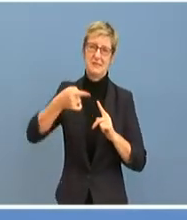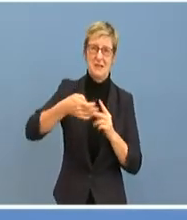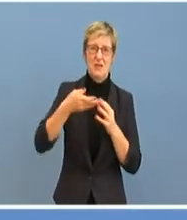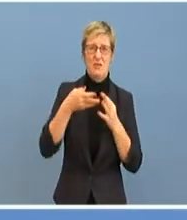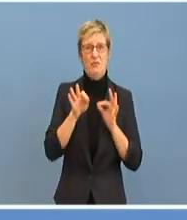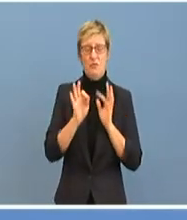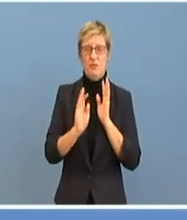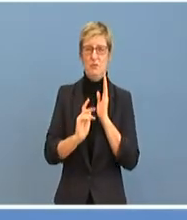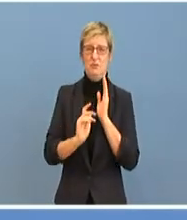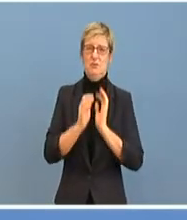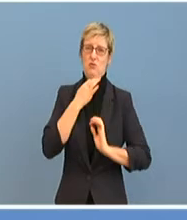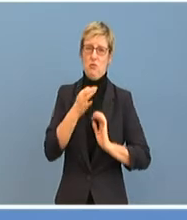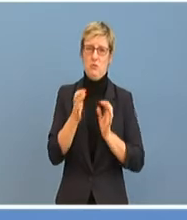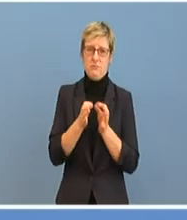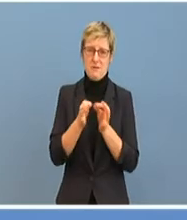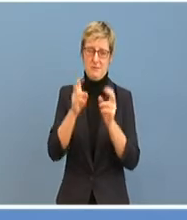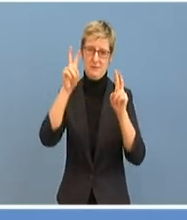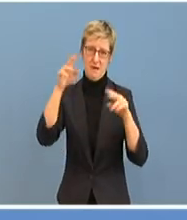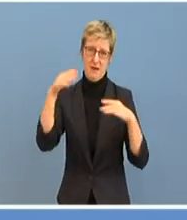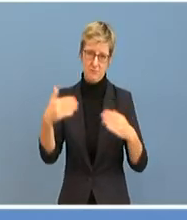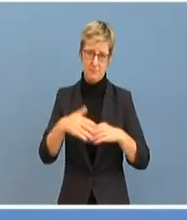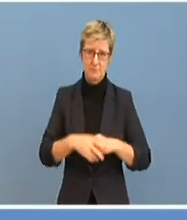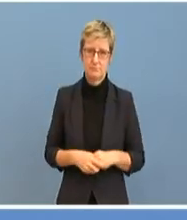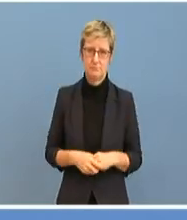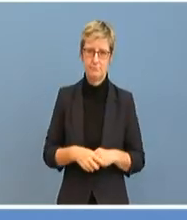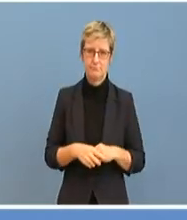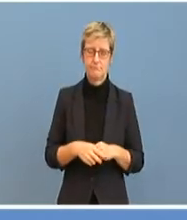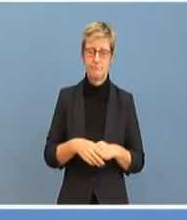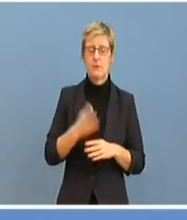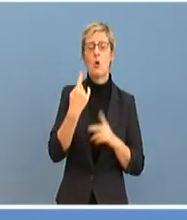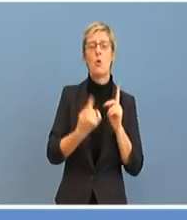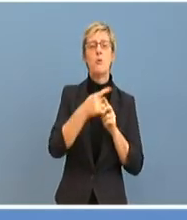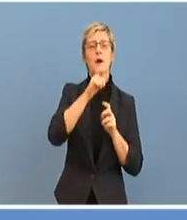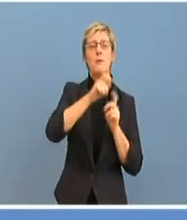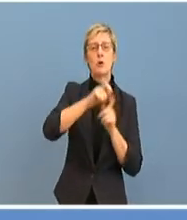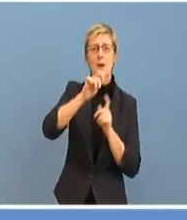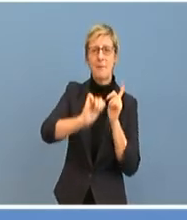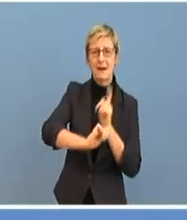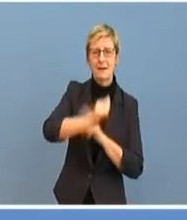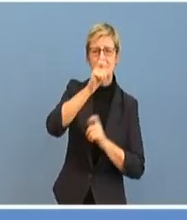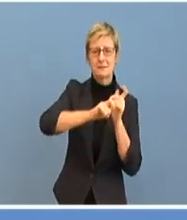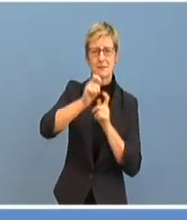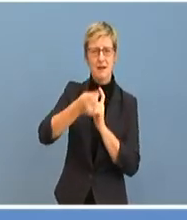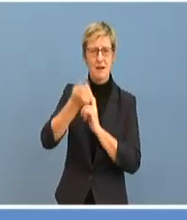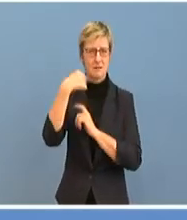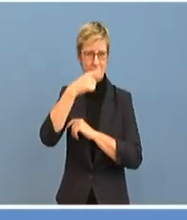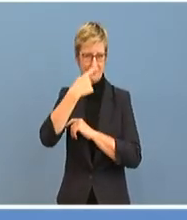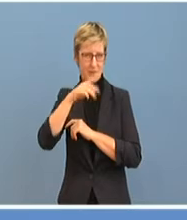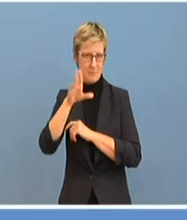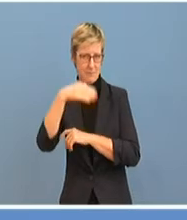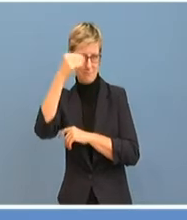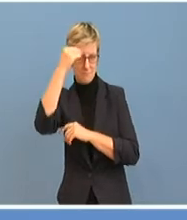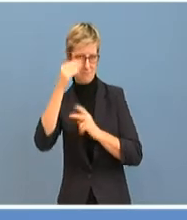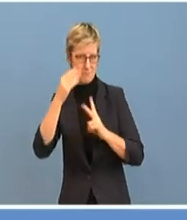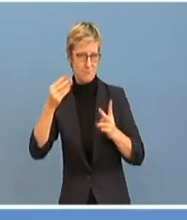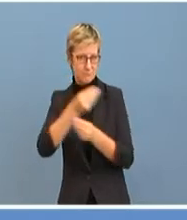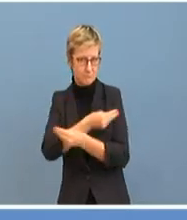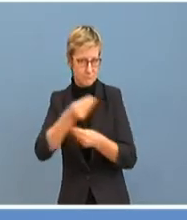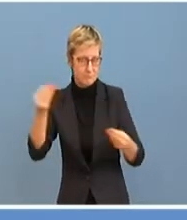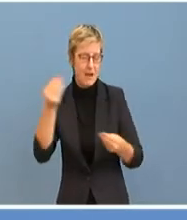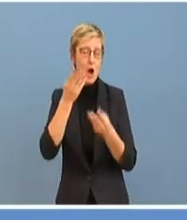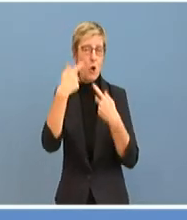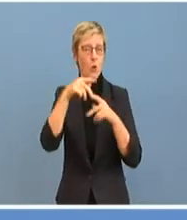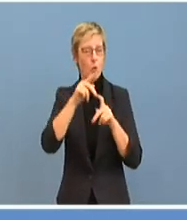Das ist die wesentliche Aufgabe. Dem hat auch das Gespräch mit den Oberbürgermeistern am Freitag gedient. Und